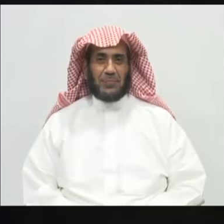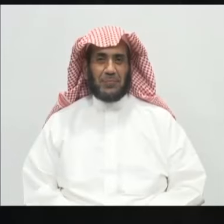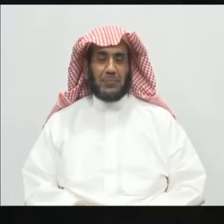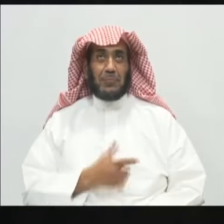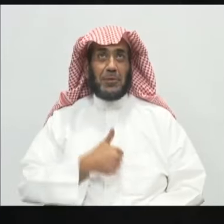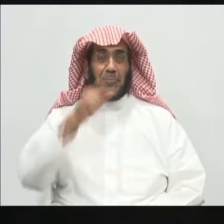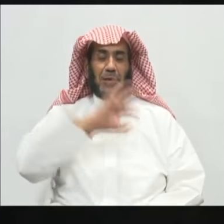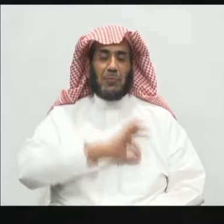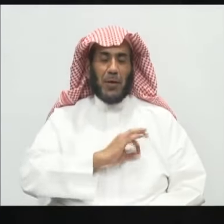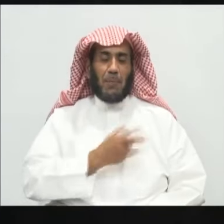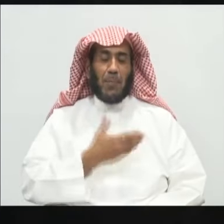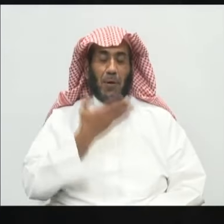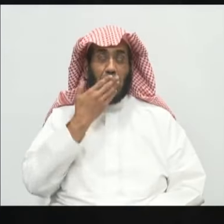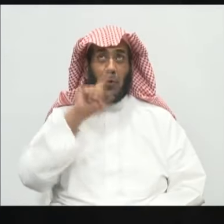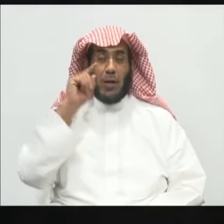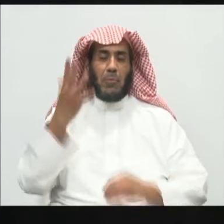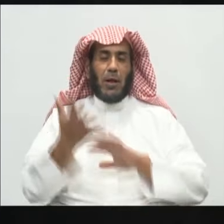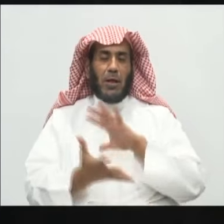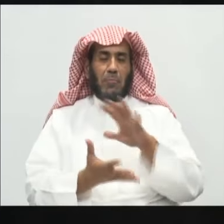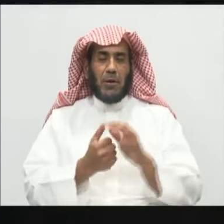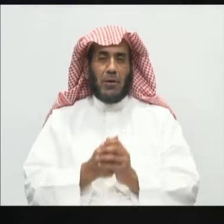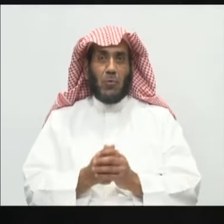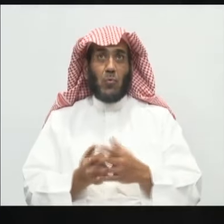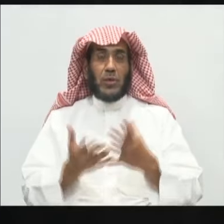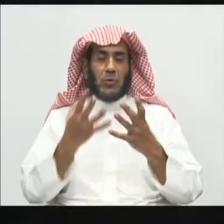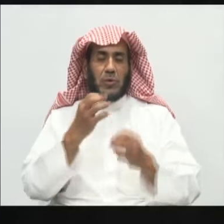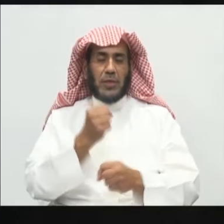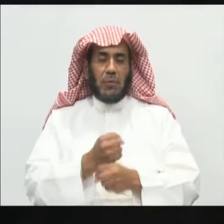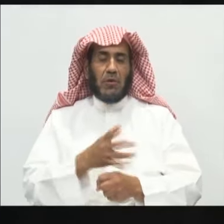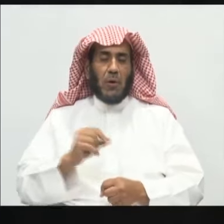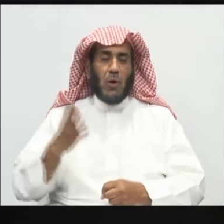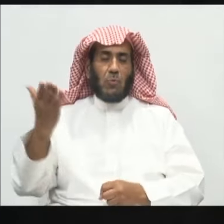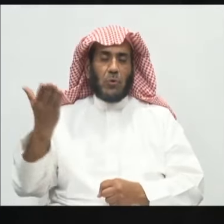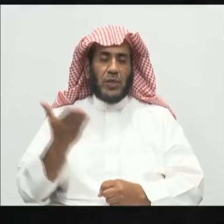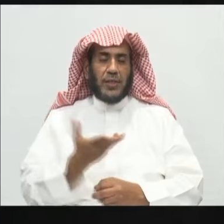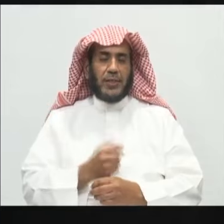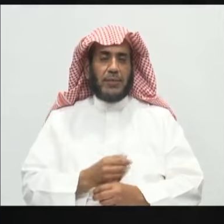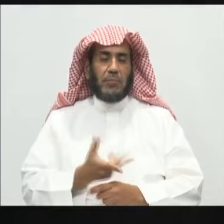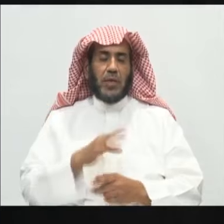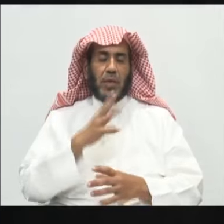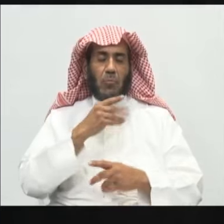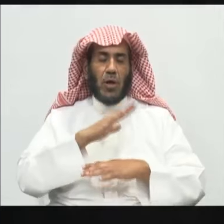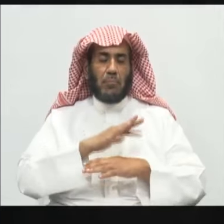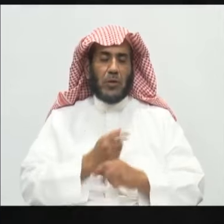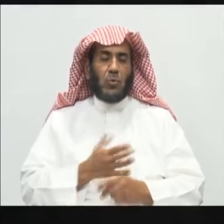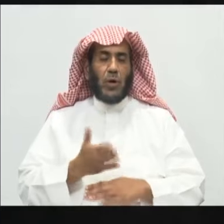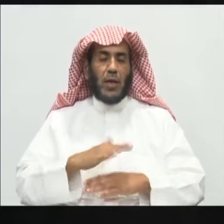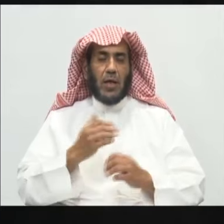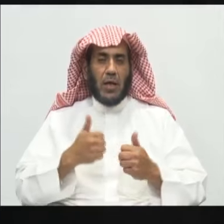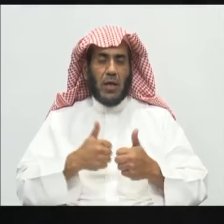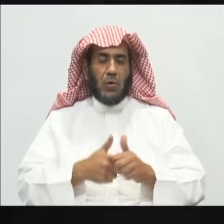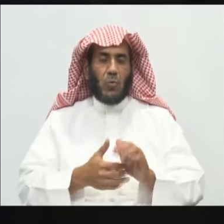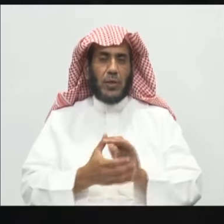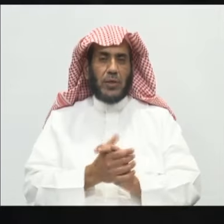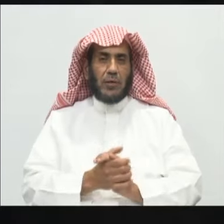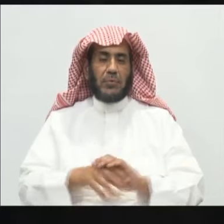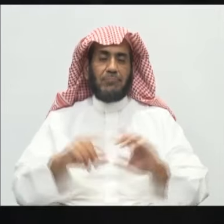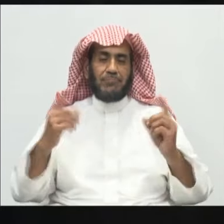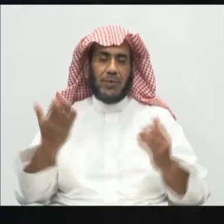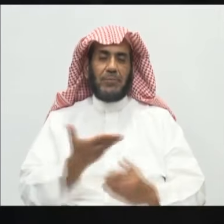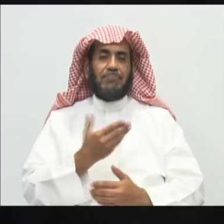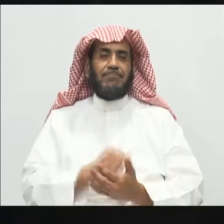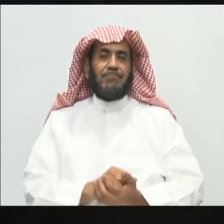بسم الله الرحمن الرحيم الحمد لله رب العالمين والصلاه والسلام على اشرف الانبياء والمرسلين نبينا محمد وعلى اله وصحبه